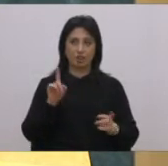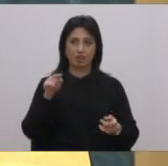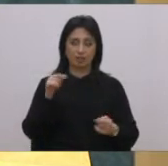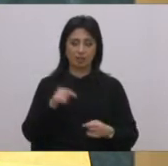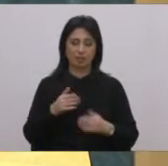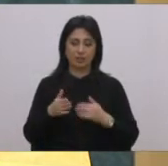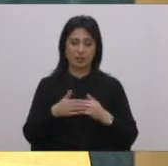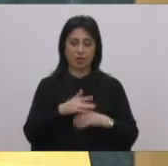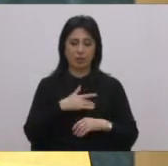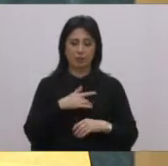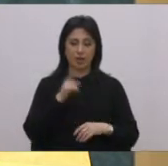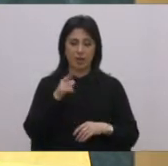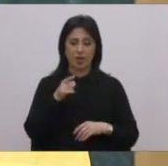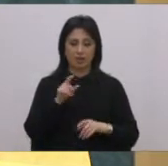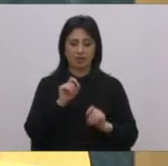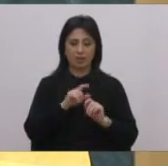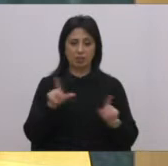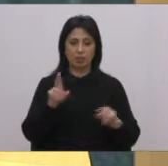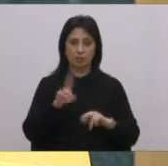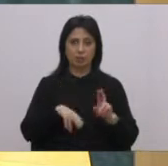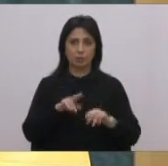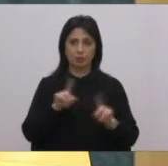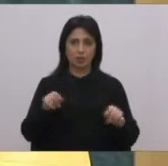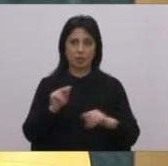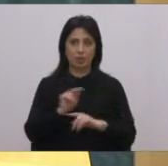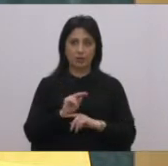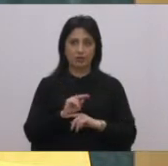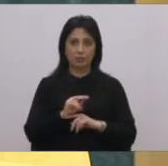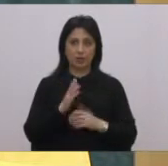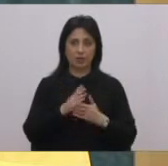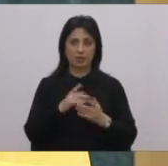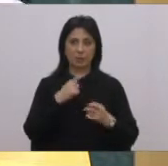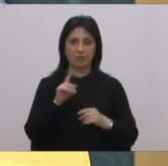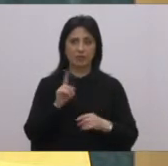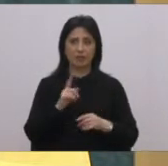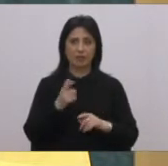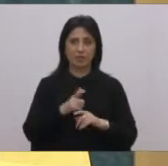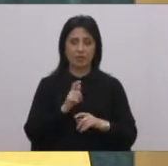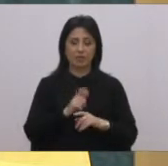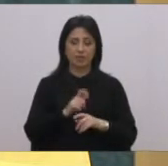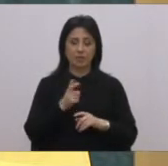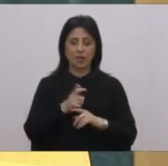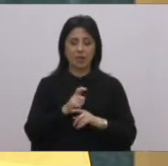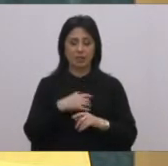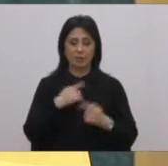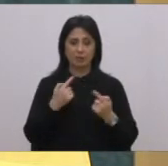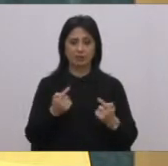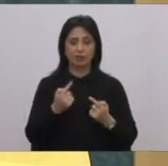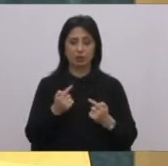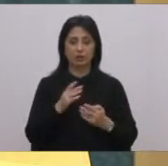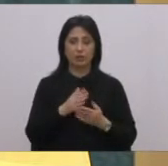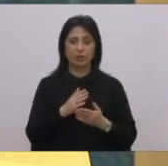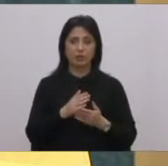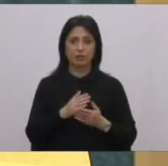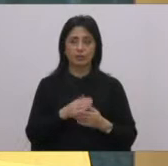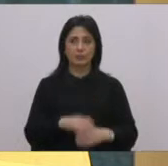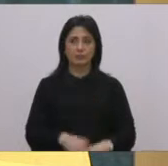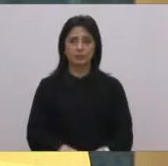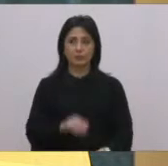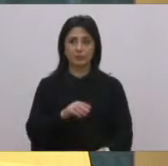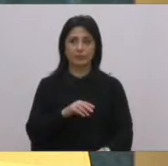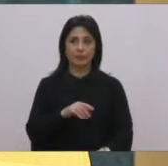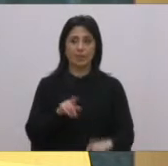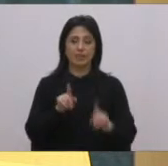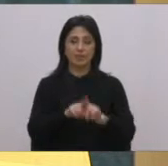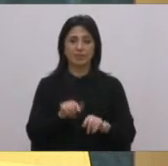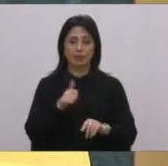შესაბამისად დაახლოებით 1000 სკოლის მშენებლობა რეაბილიტაციაზე არის საუბარი, რაც ძალიან ძალიან მნიშვნელოვანი არის.